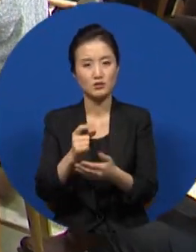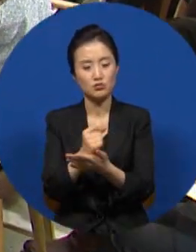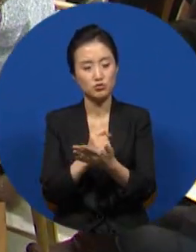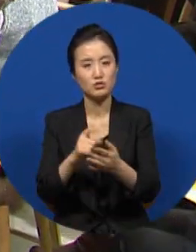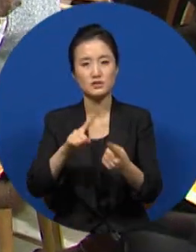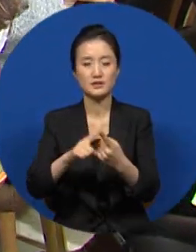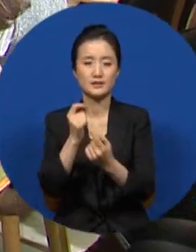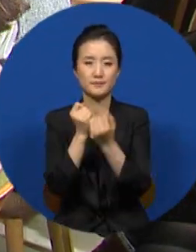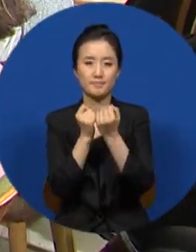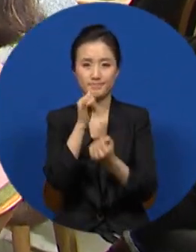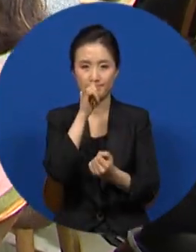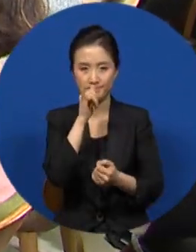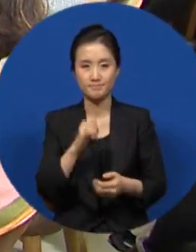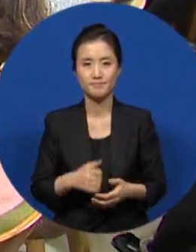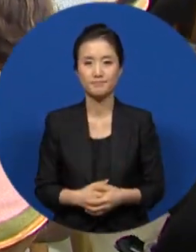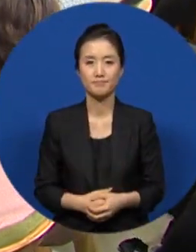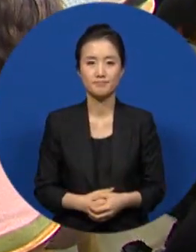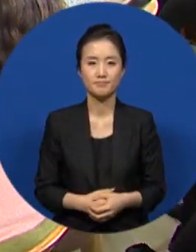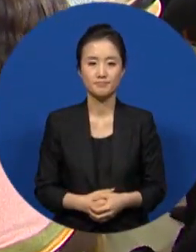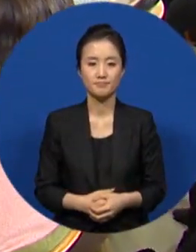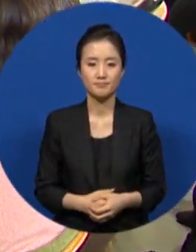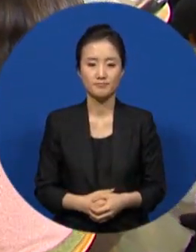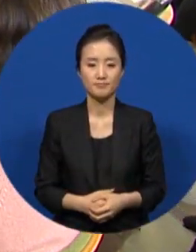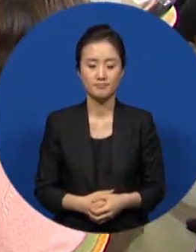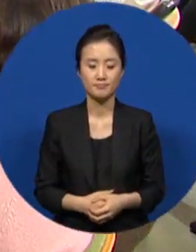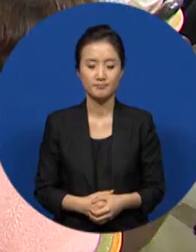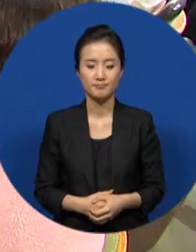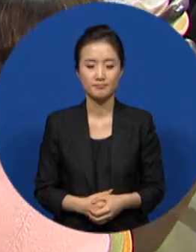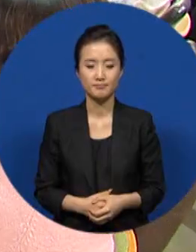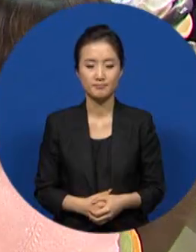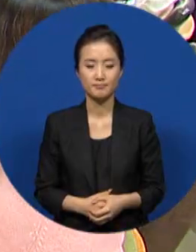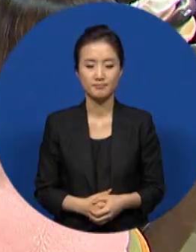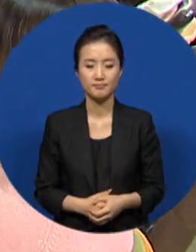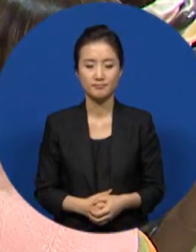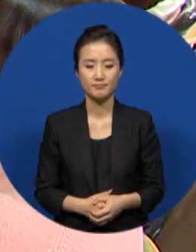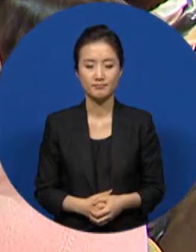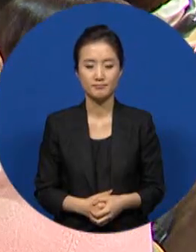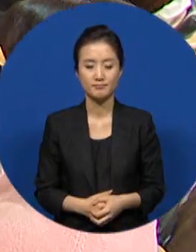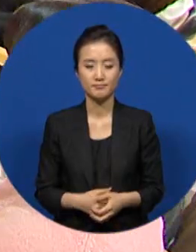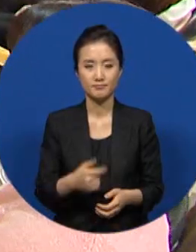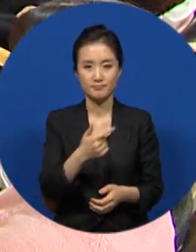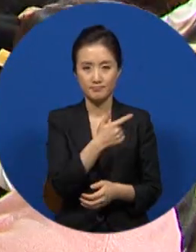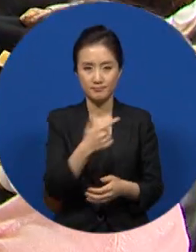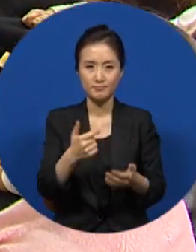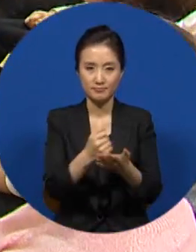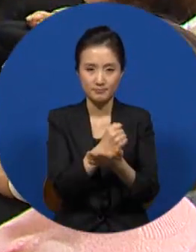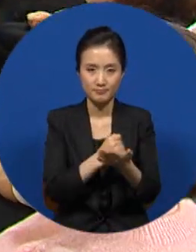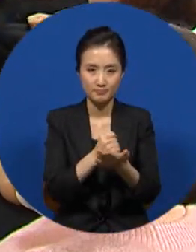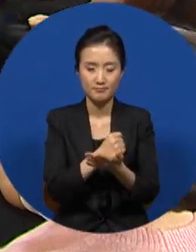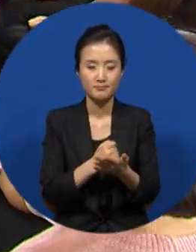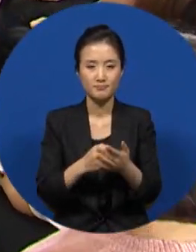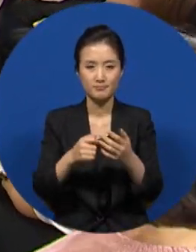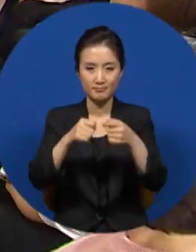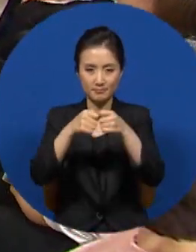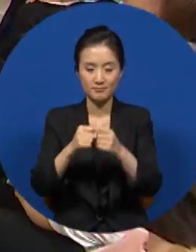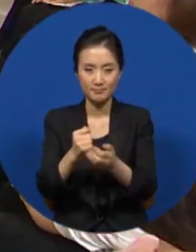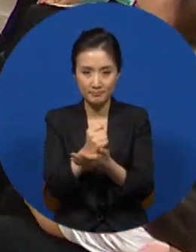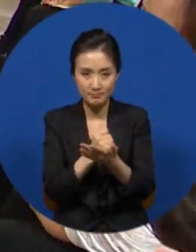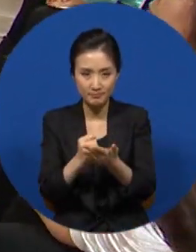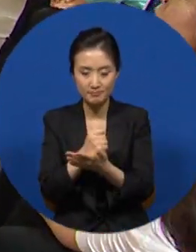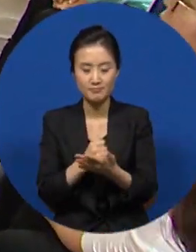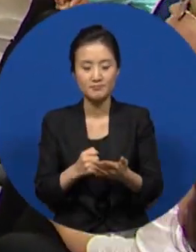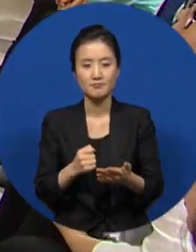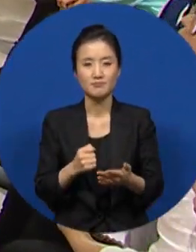2017년은 정유년 그렇게 해서 원국에 있는 글자와 대운과 세운, 월운 이런 것들을